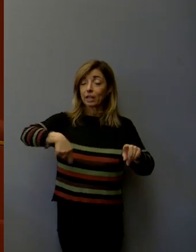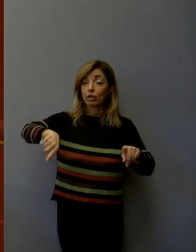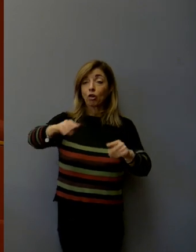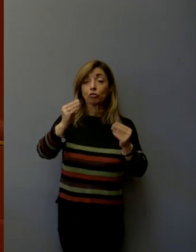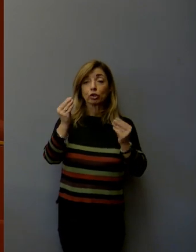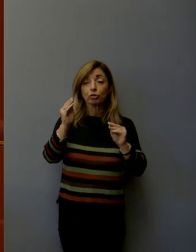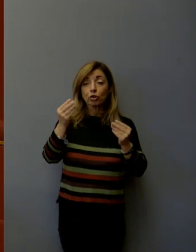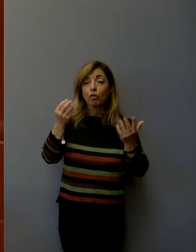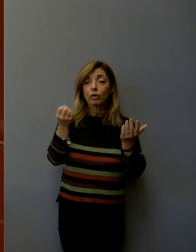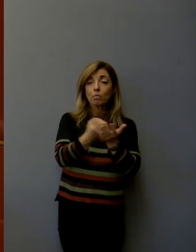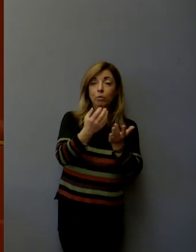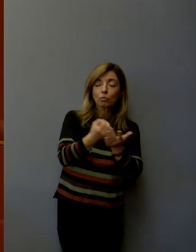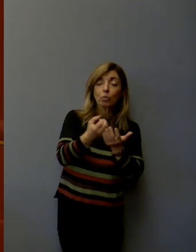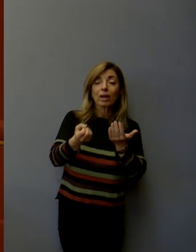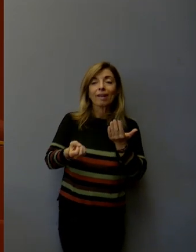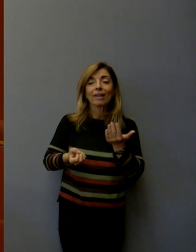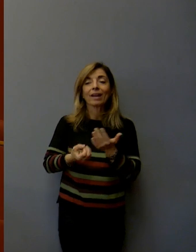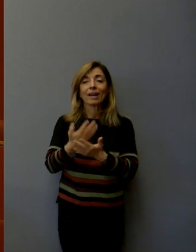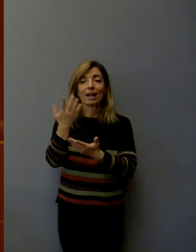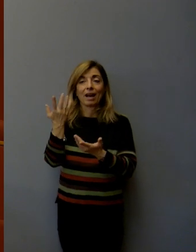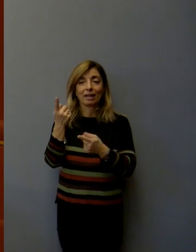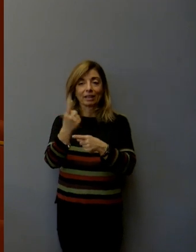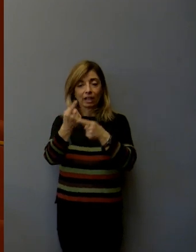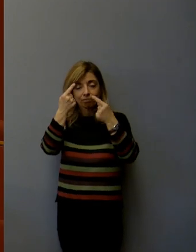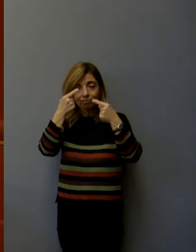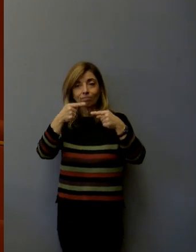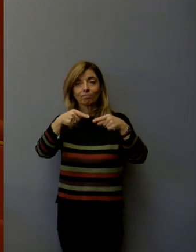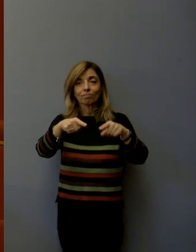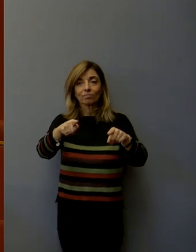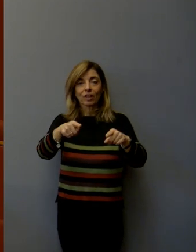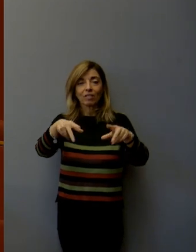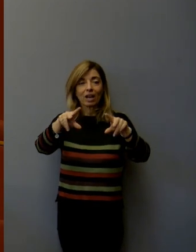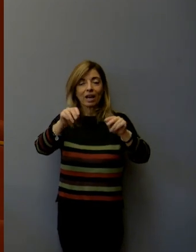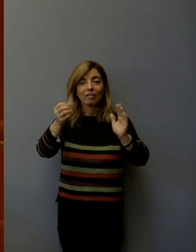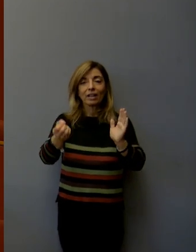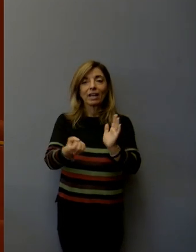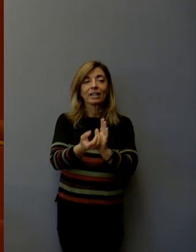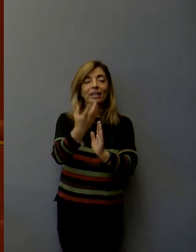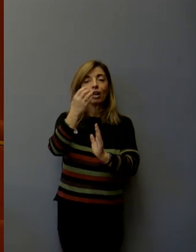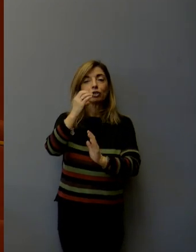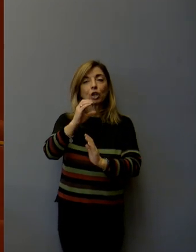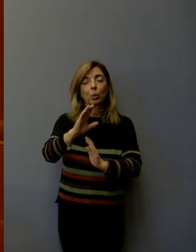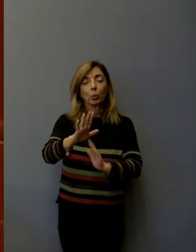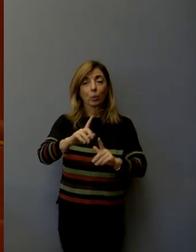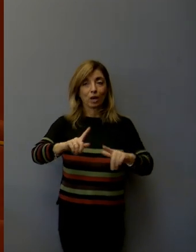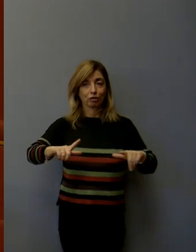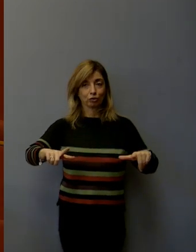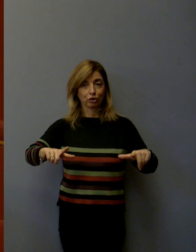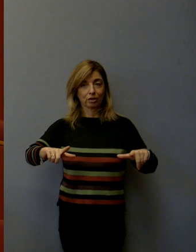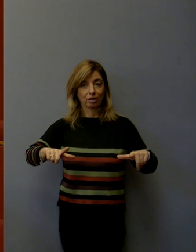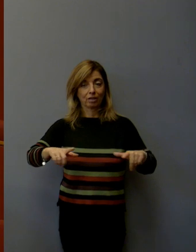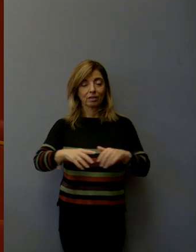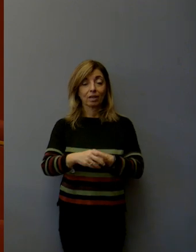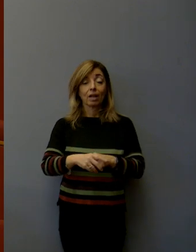di creare di essere loro artefici della ricrescita rinascita culturale della nostra città per farlo Abbiamo